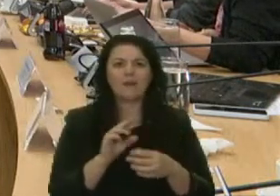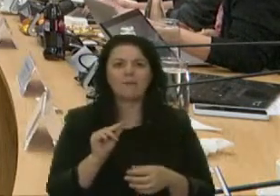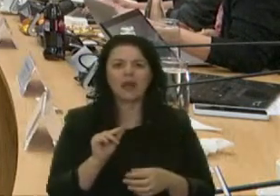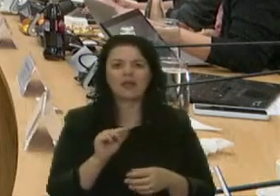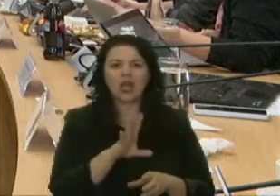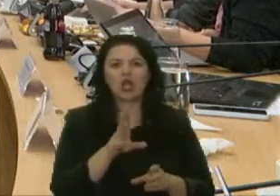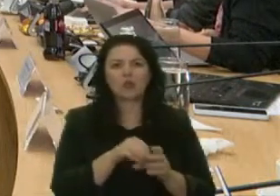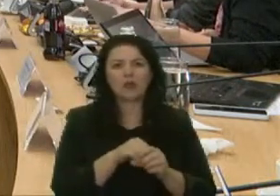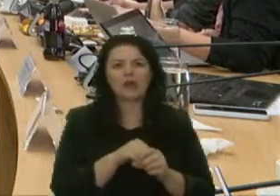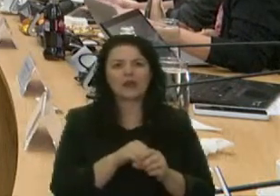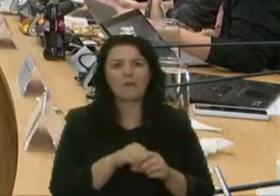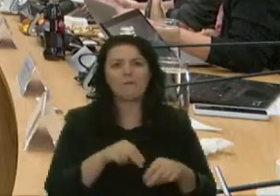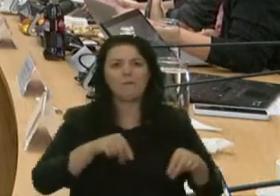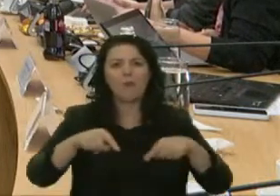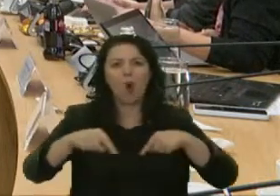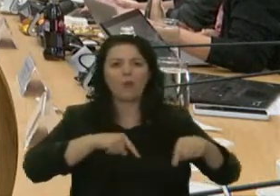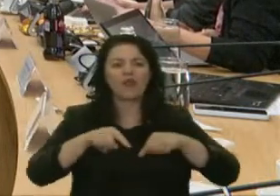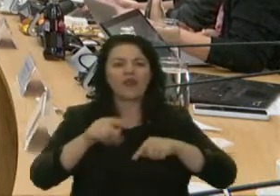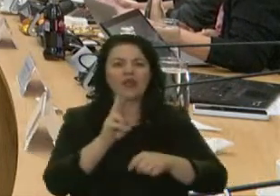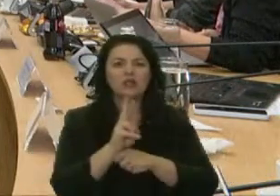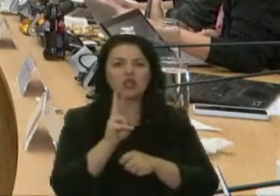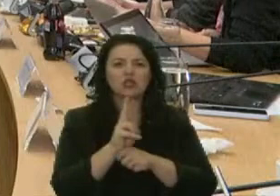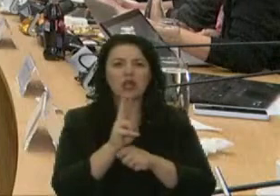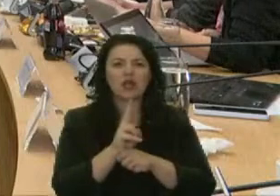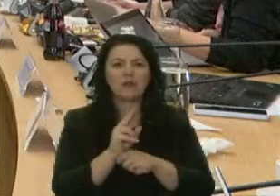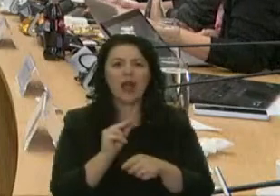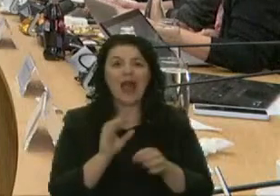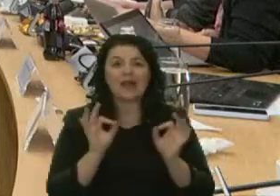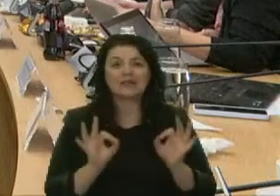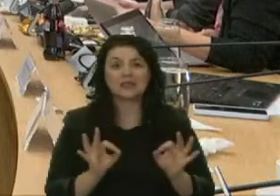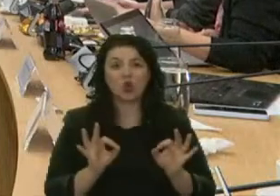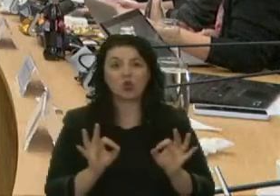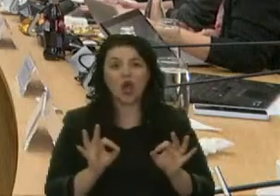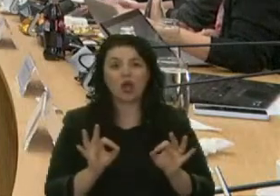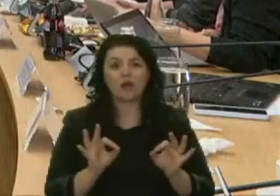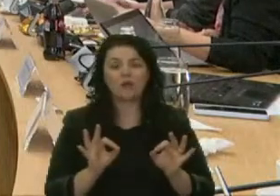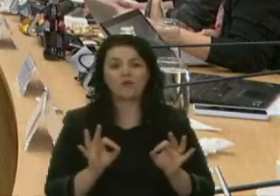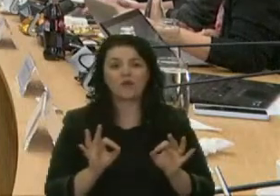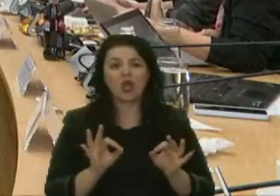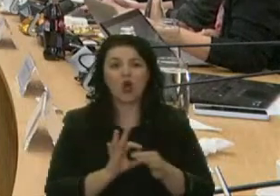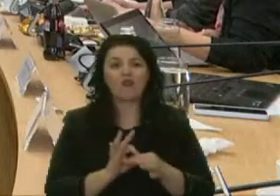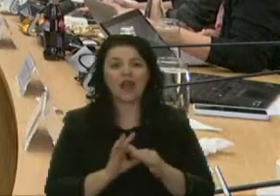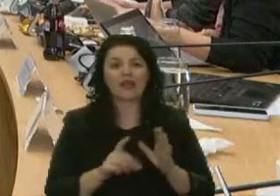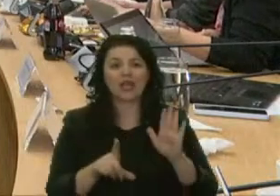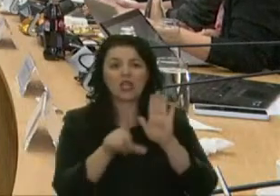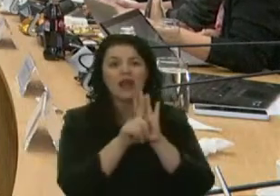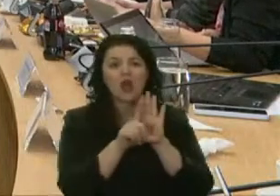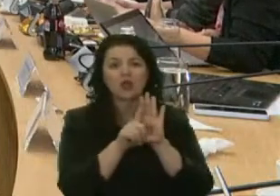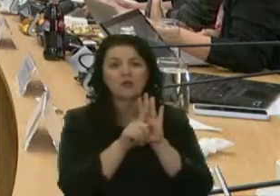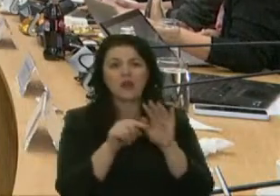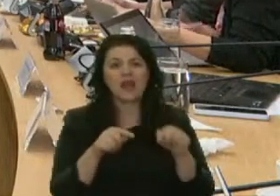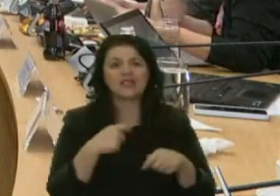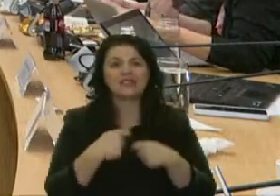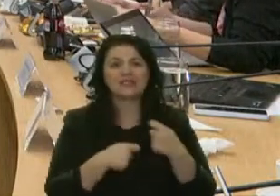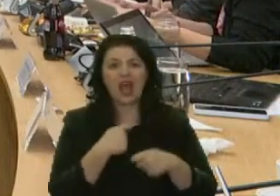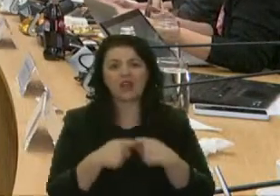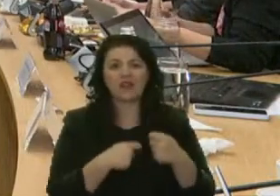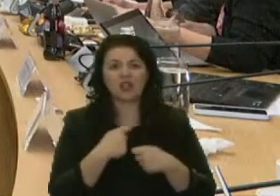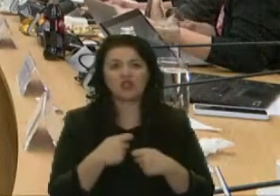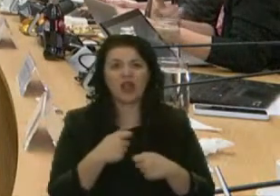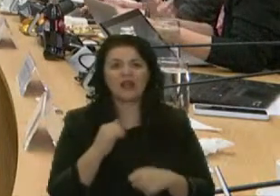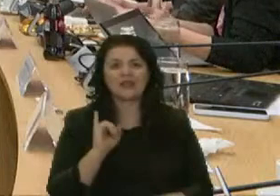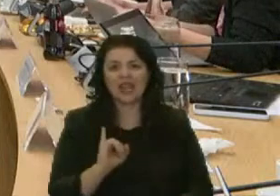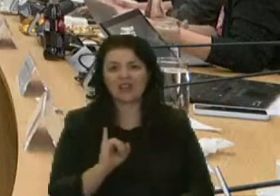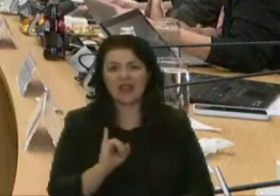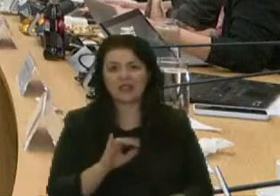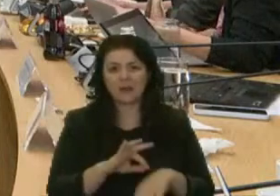incluzând echipa mobilă de îngrijiri paliative asigurând conform cadrului legal în vigoare servicii de tip intervenții